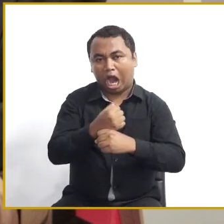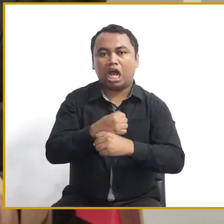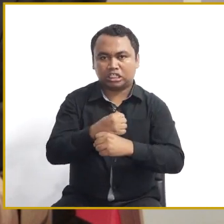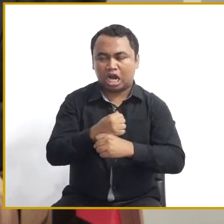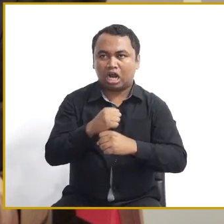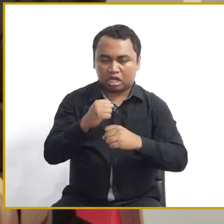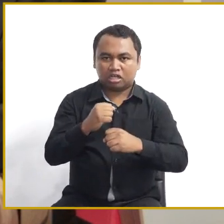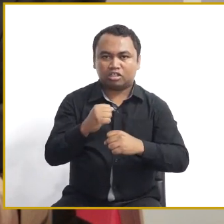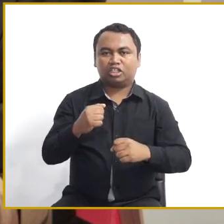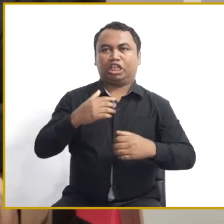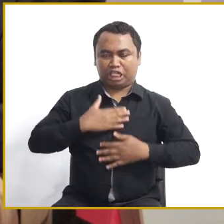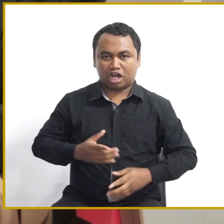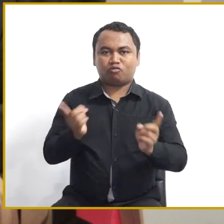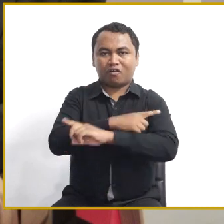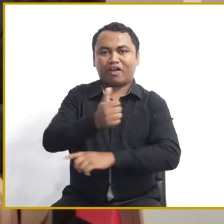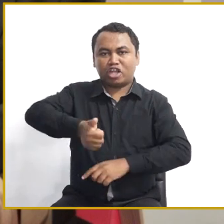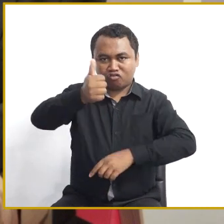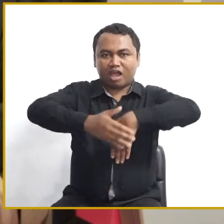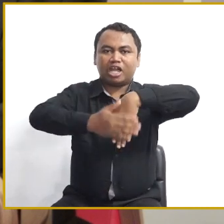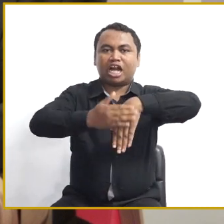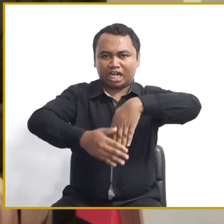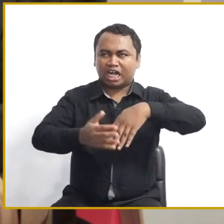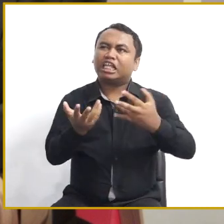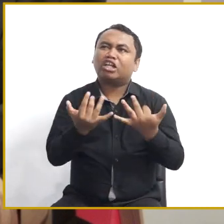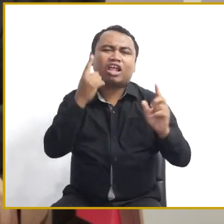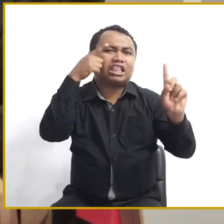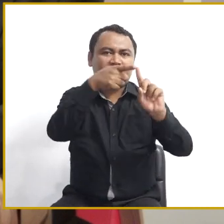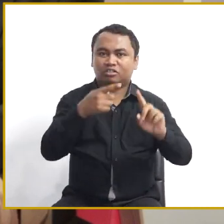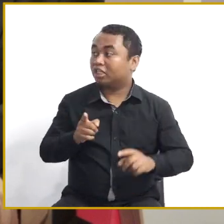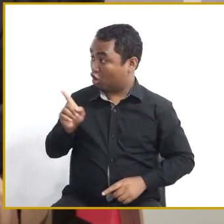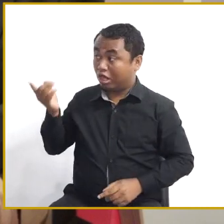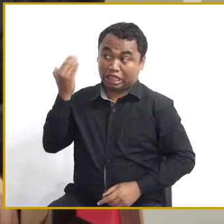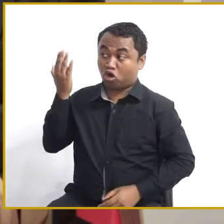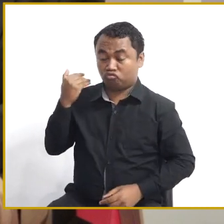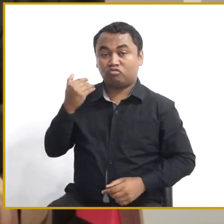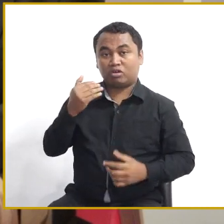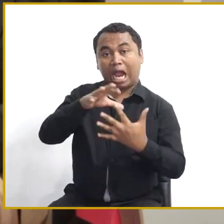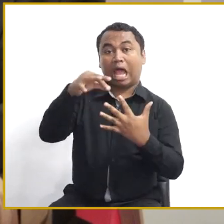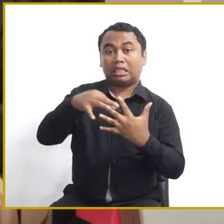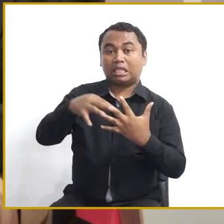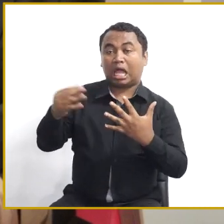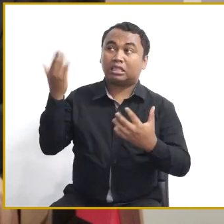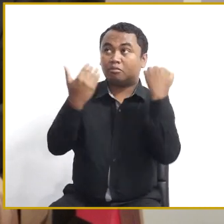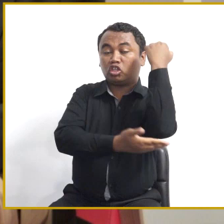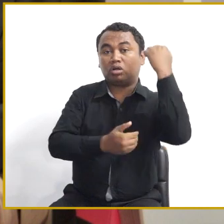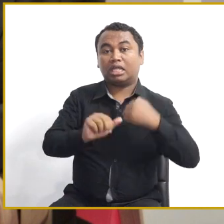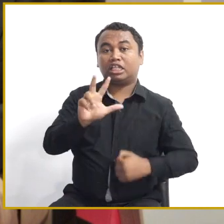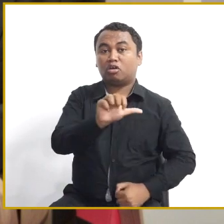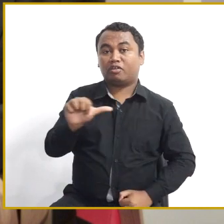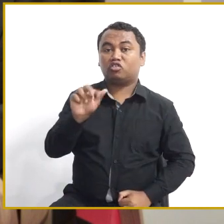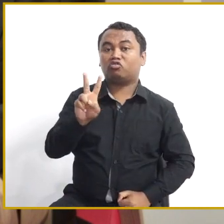toka tonga eo amin'izany toerany filoham-pirenena izany ireo mpanao politika ireo. Ianao efa nilatsaka tany amin'ny taona 2020 sy